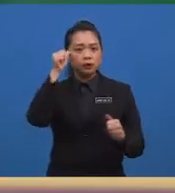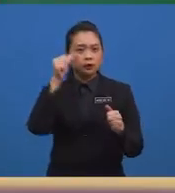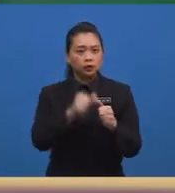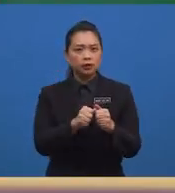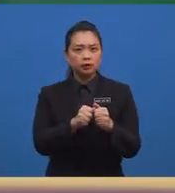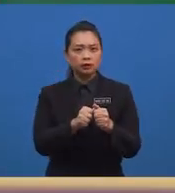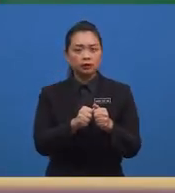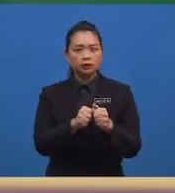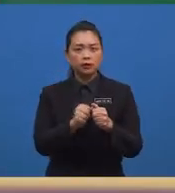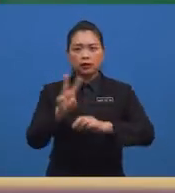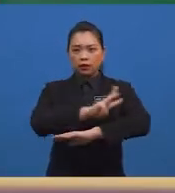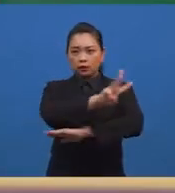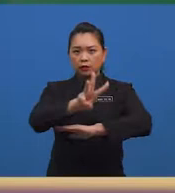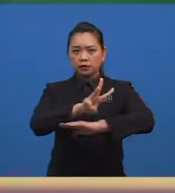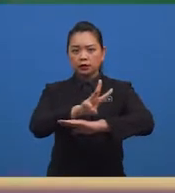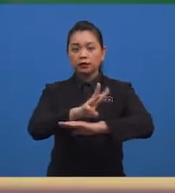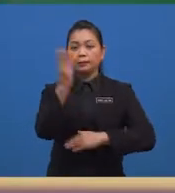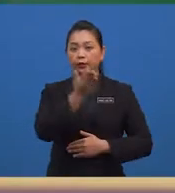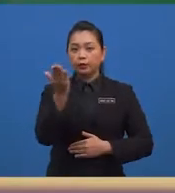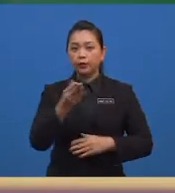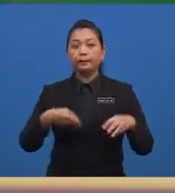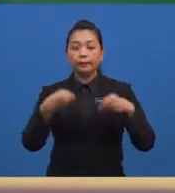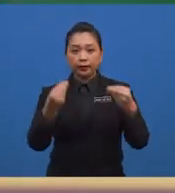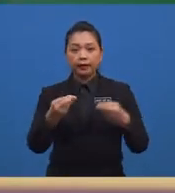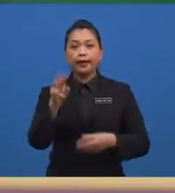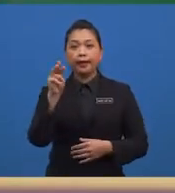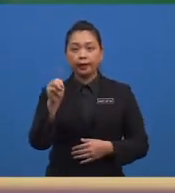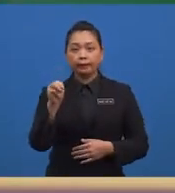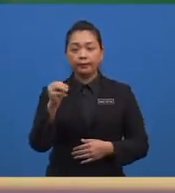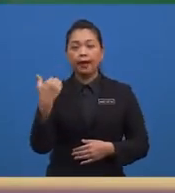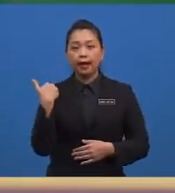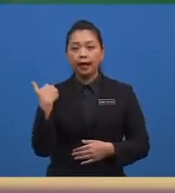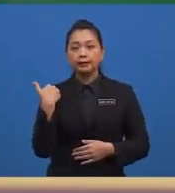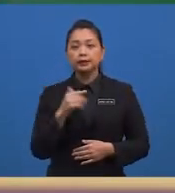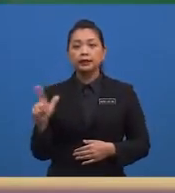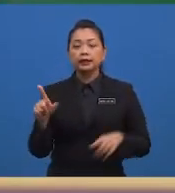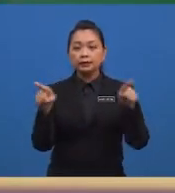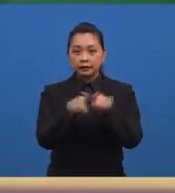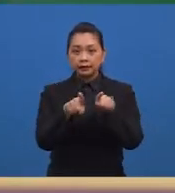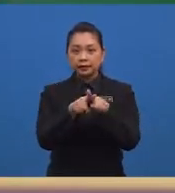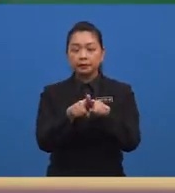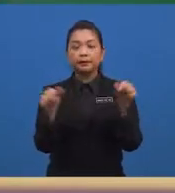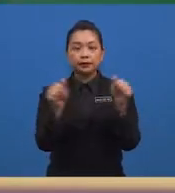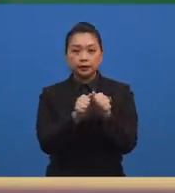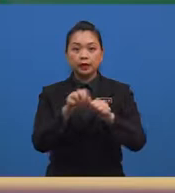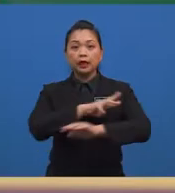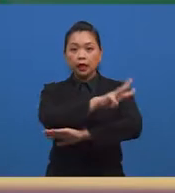bahawa kawasan belorek bagi rajah M adalah sama luasnya dengan kawasan belorek